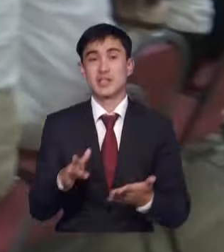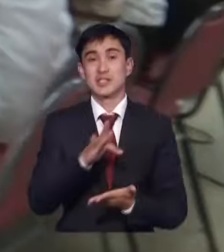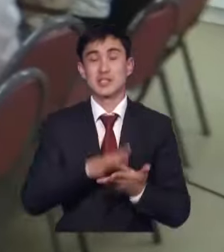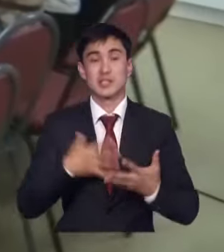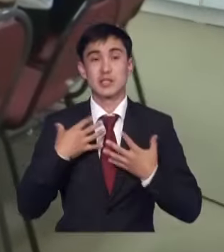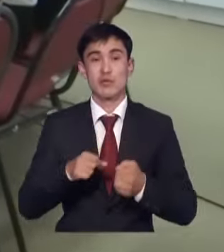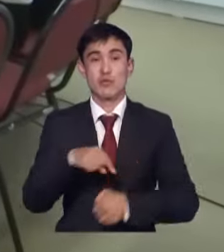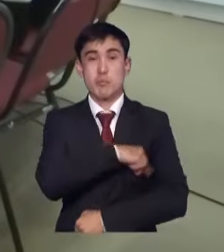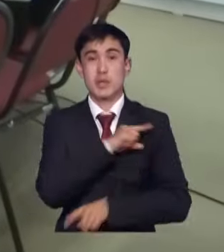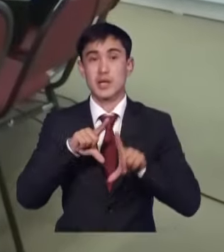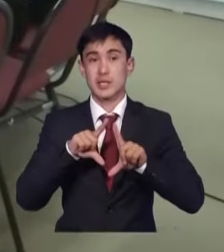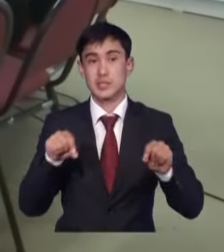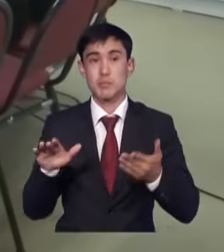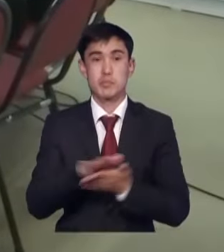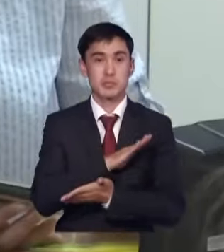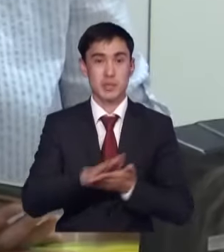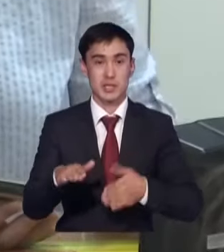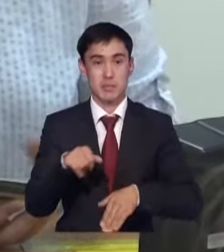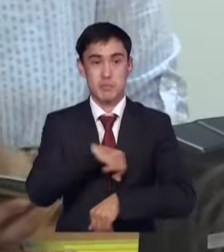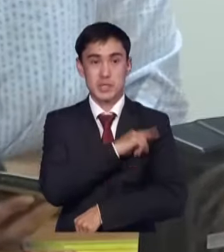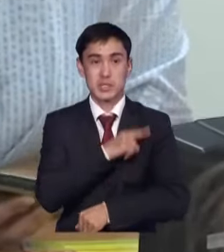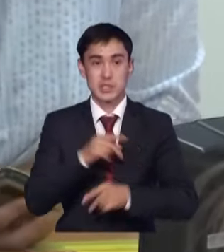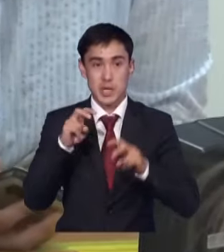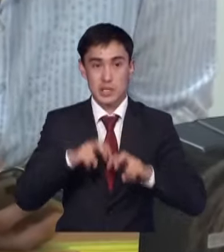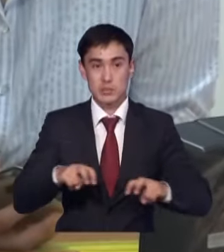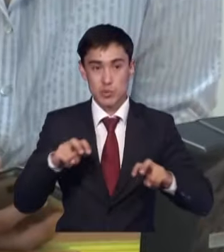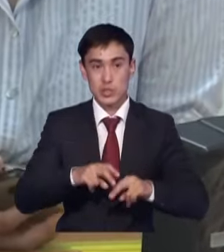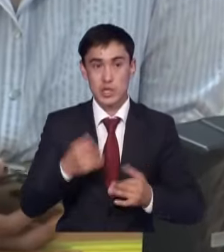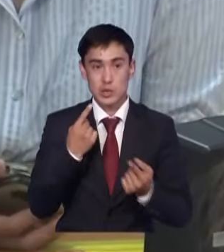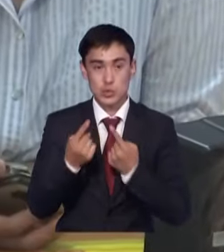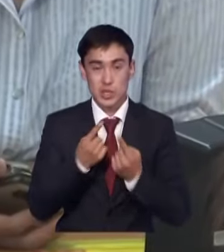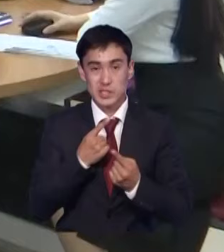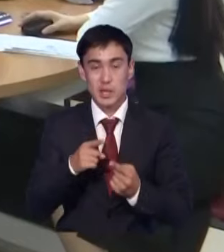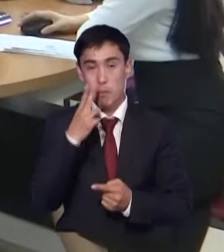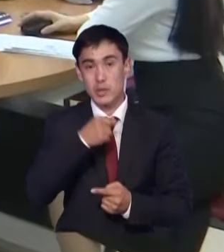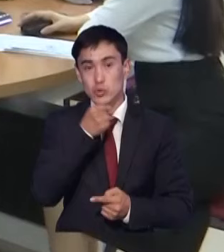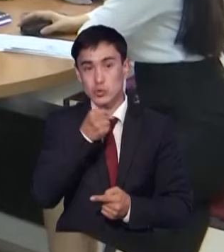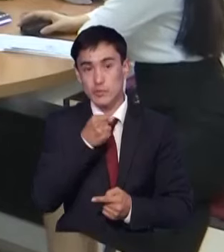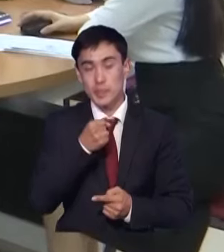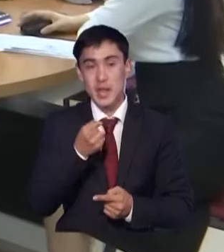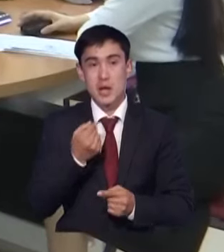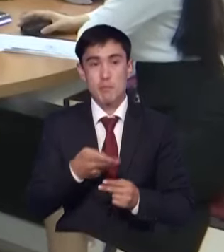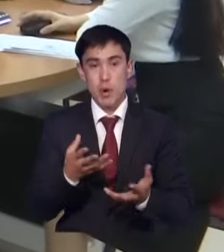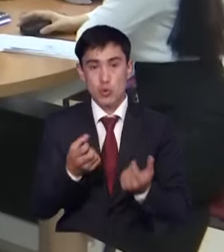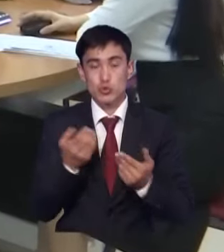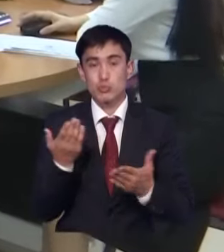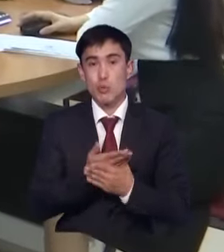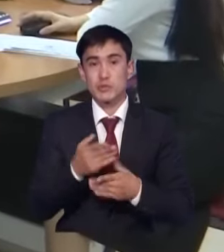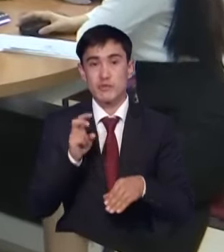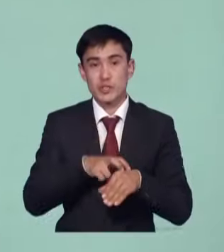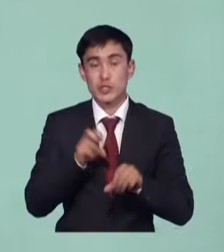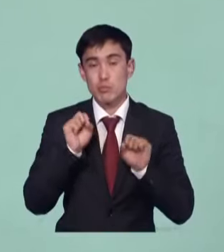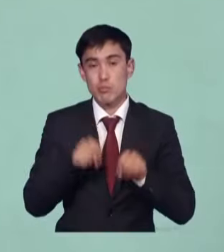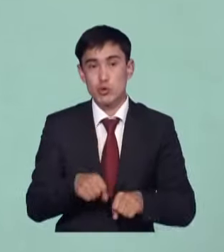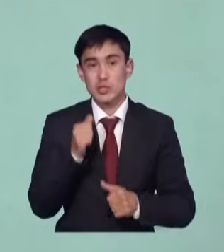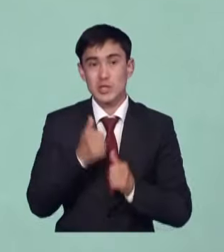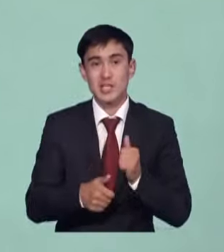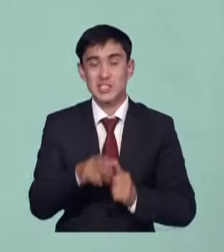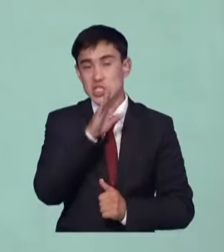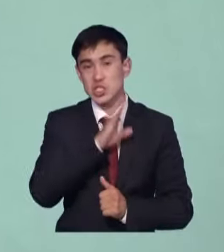и медорганизациях, бесплатные медицинские осмотры и консультации для подростков. Кроме того, получить помощь врачей может также